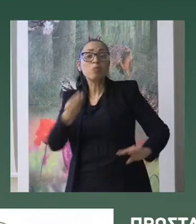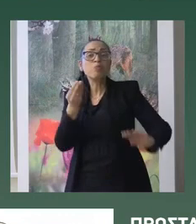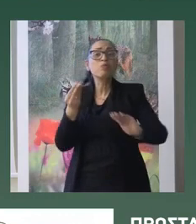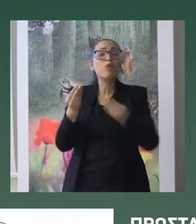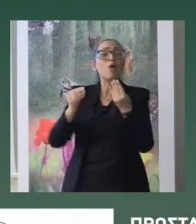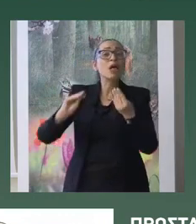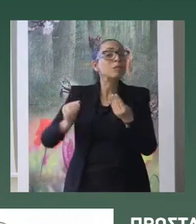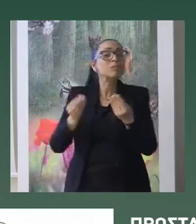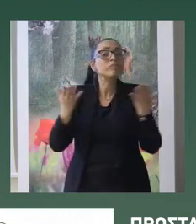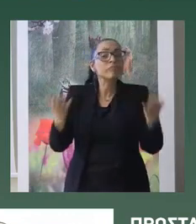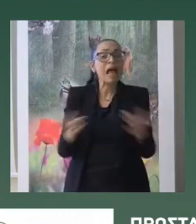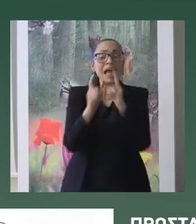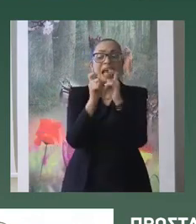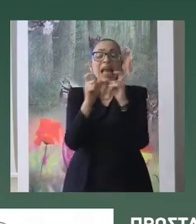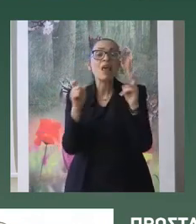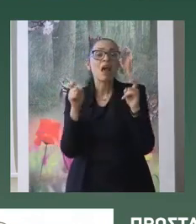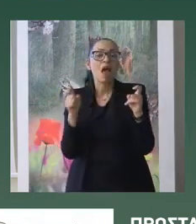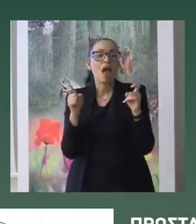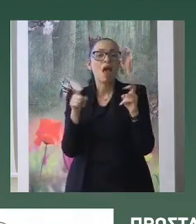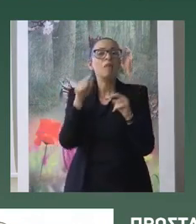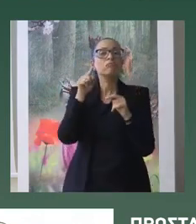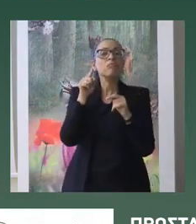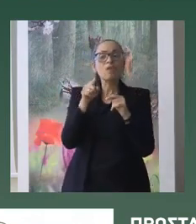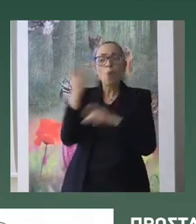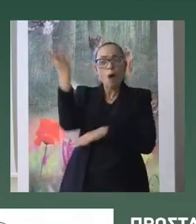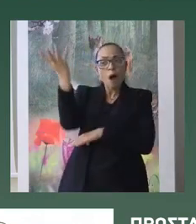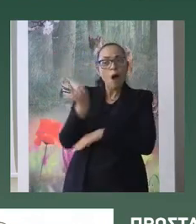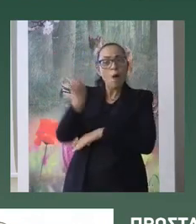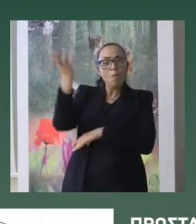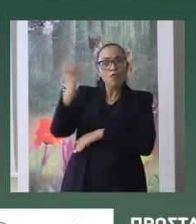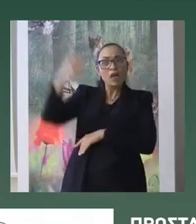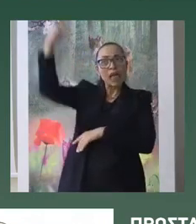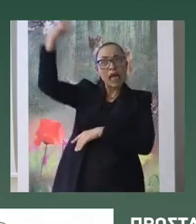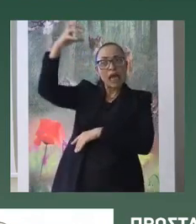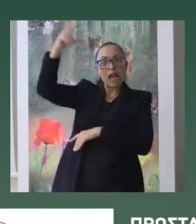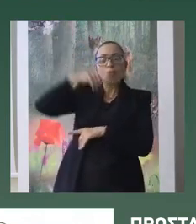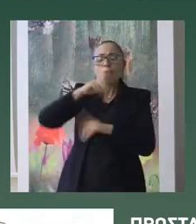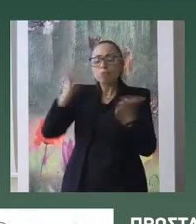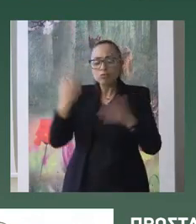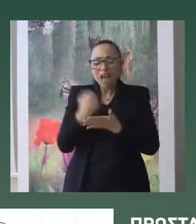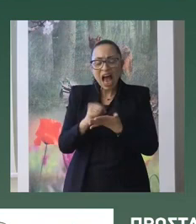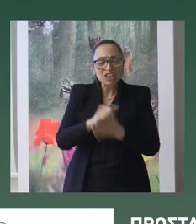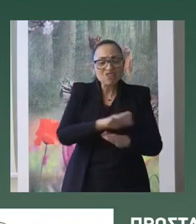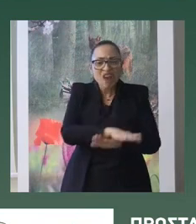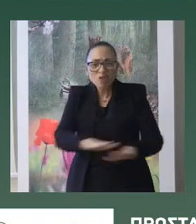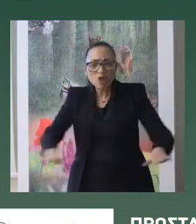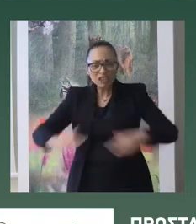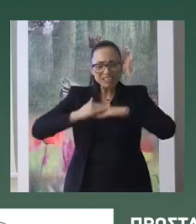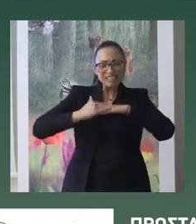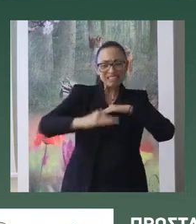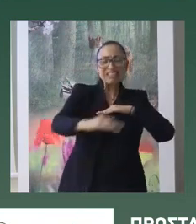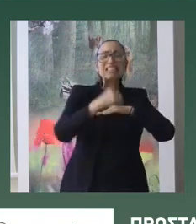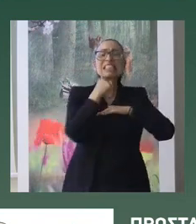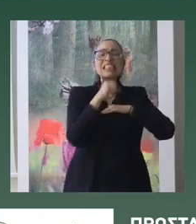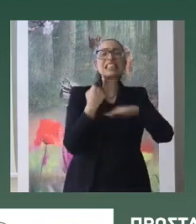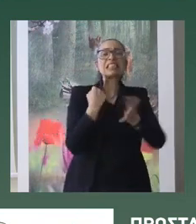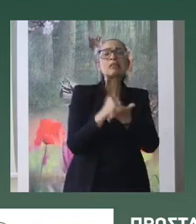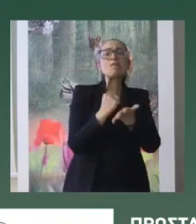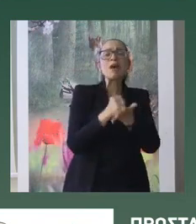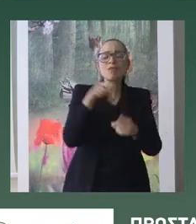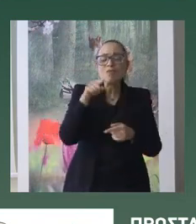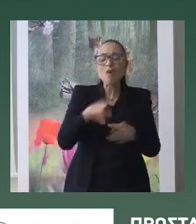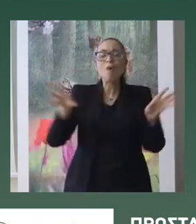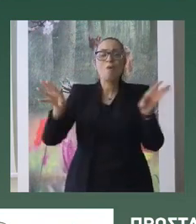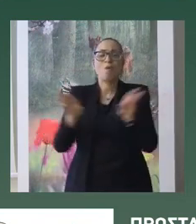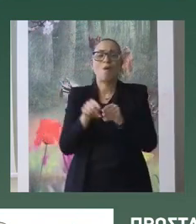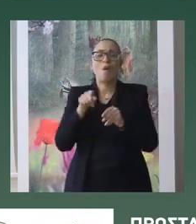που χρησιμοποιείς. Υλικά που απορροφούν την ηλιακή ακτινοβολία και θερμαίνονται πολύ. Άσφαλτο, το τσιμέντο. Αυτά που δεν είναι φιλικά υλικά σε ό,τι